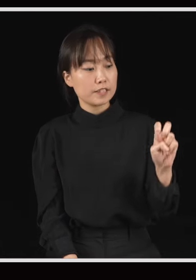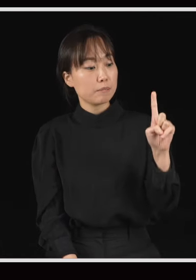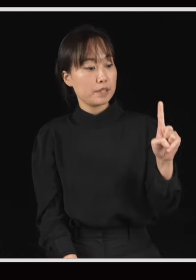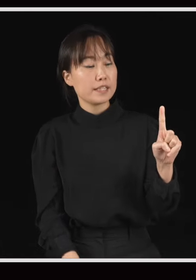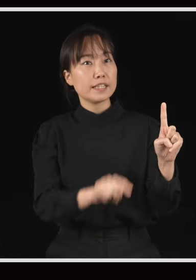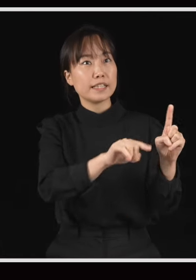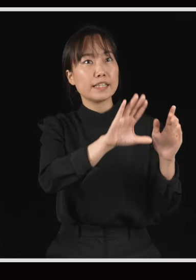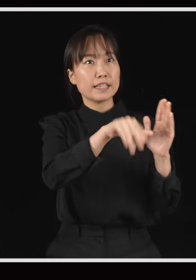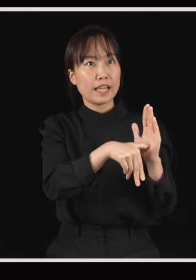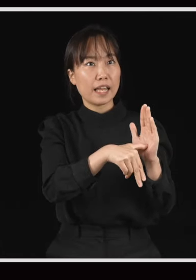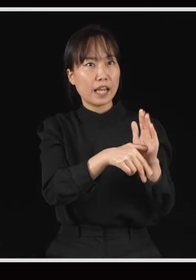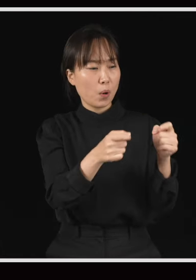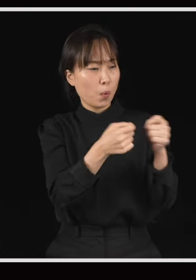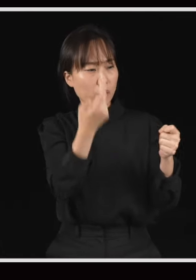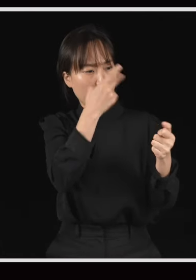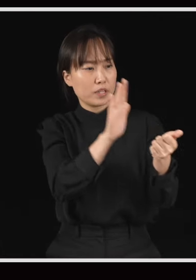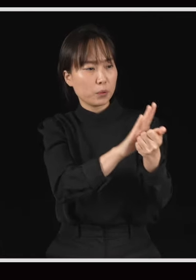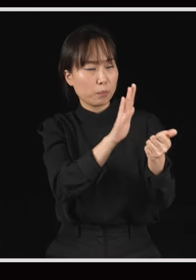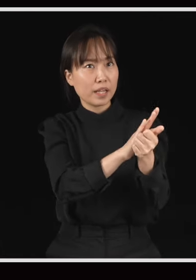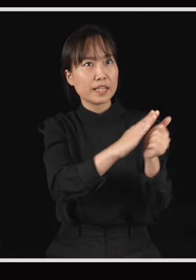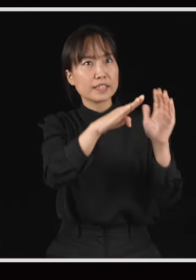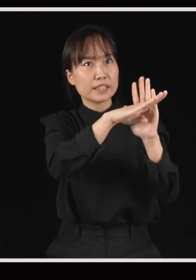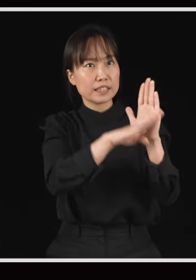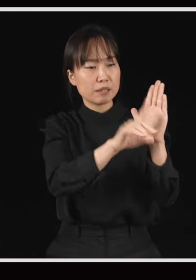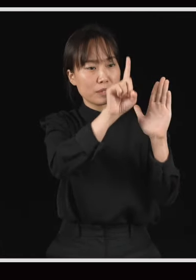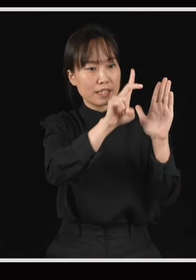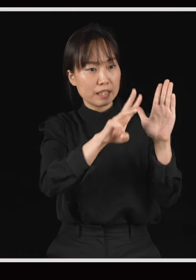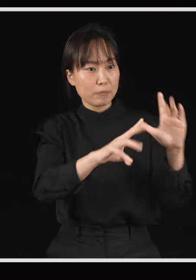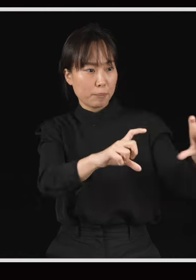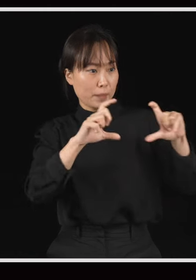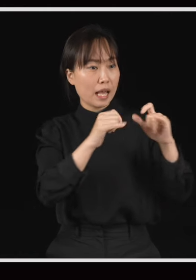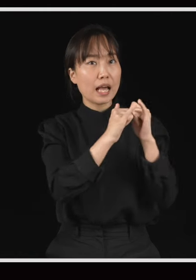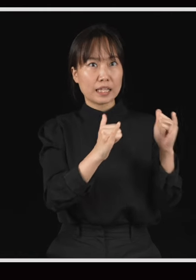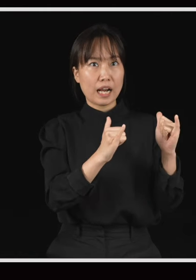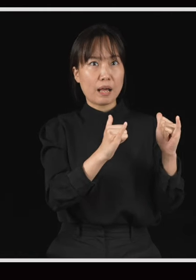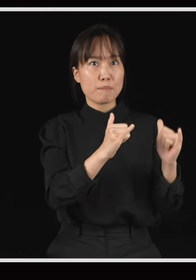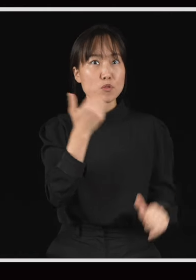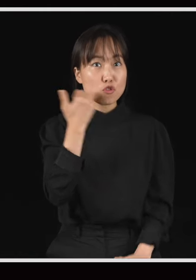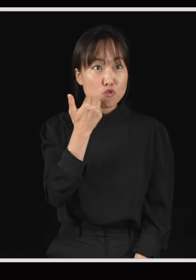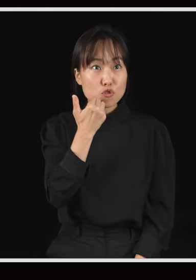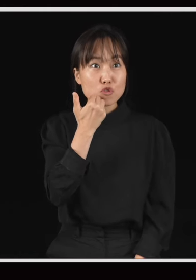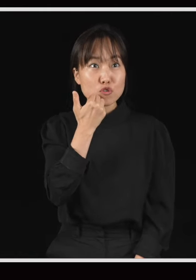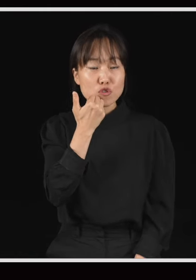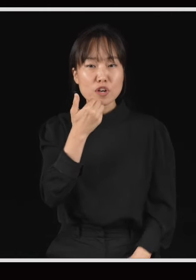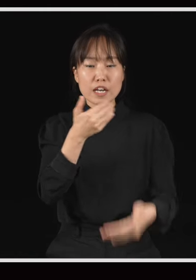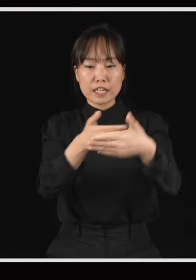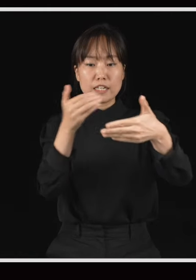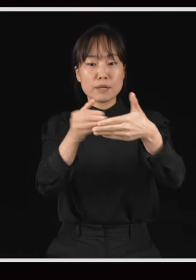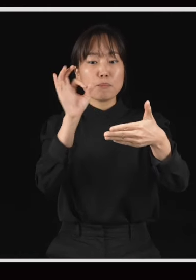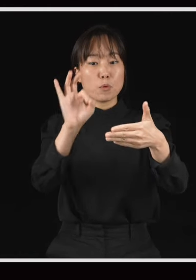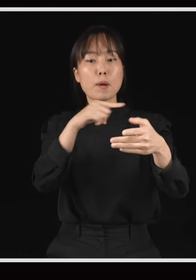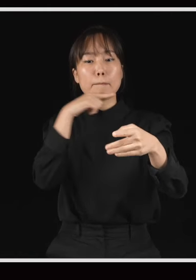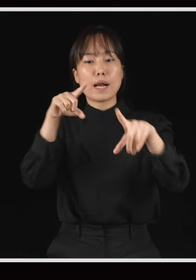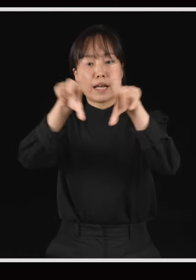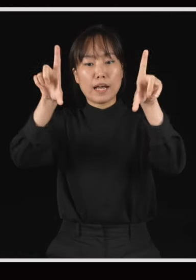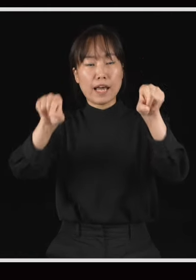2021년에 장기요양 등급을 인정받으신 분, 그러니까 이 앞 슬라이드에서 제가 빨간 박스로